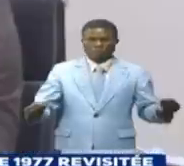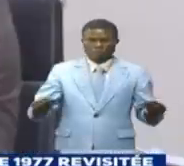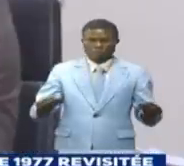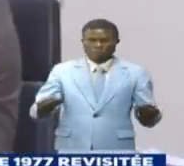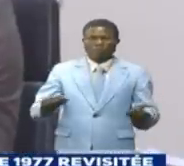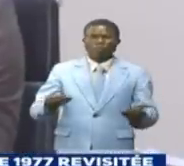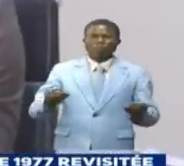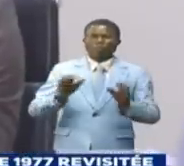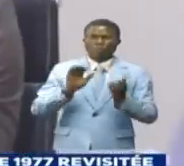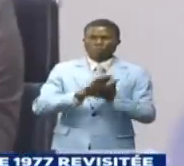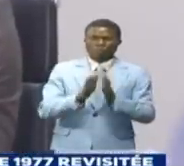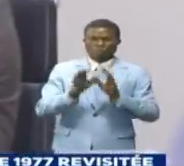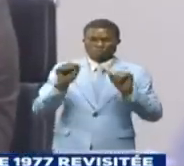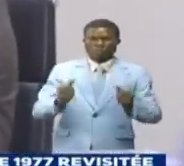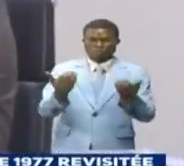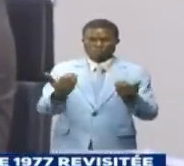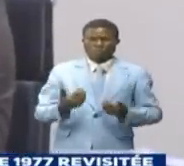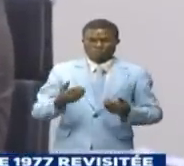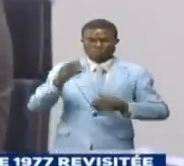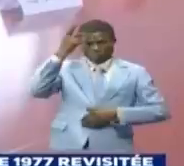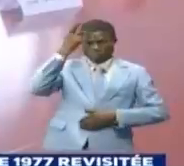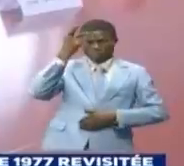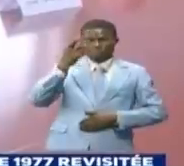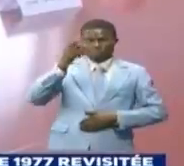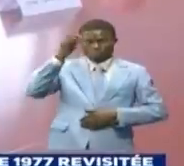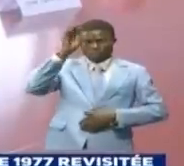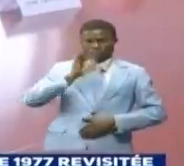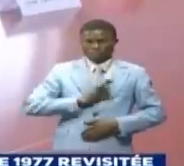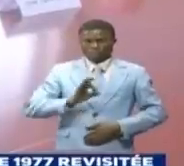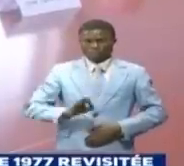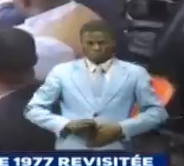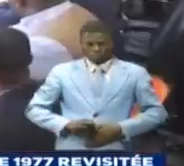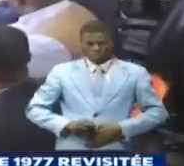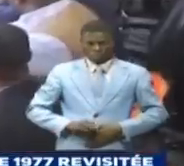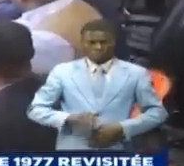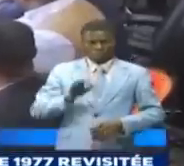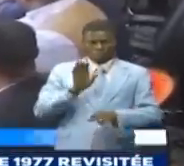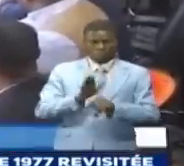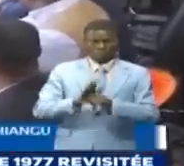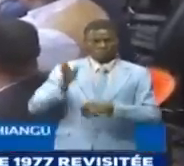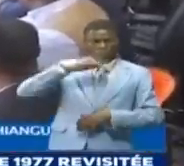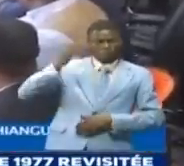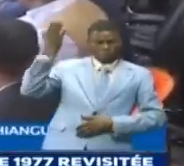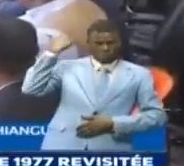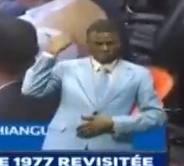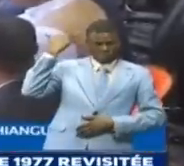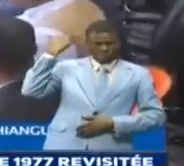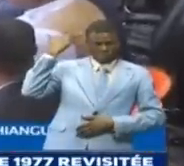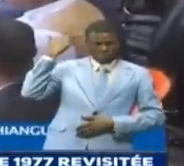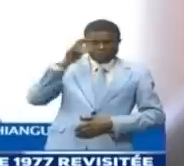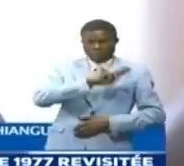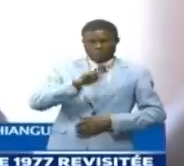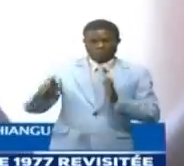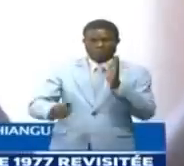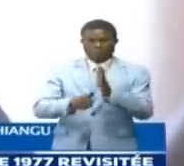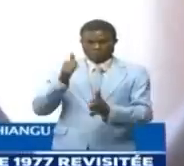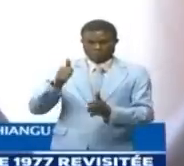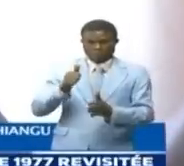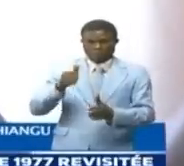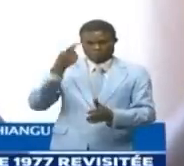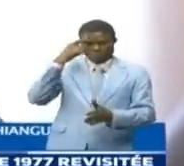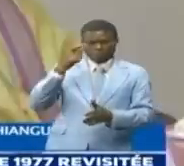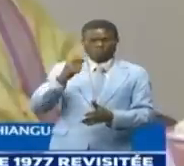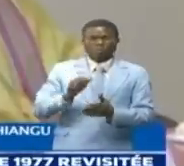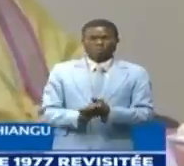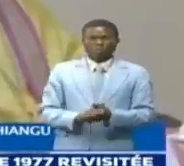rendu possible la volonté du chef de l'État, Félix-Antoine Tshisekedi, après plusieurs échecs enregistrés depuis 2011 pour cette fin.